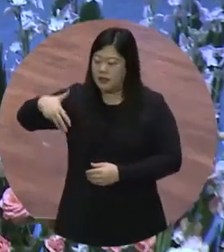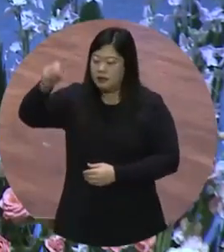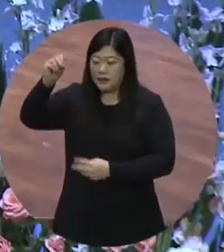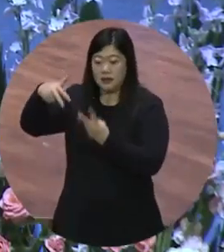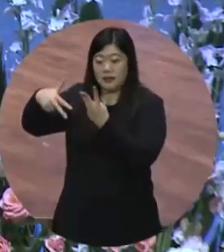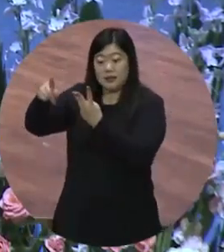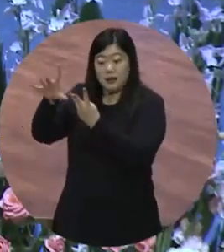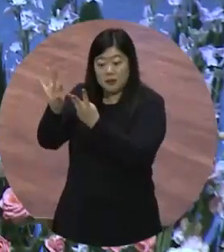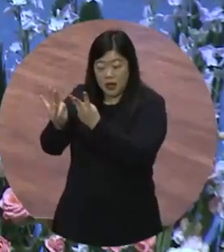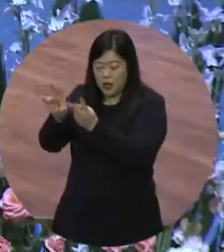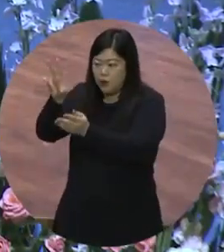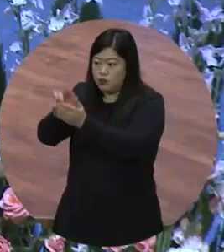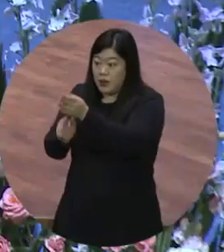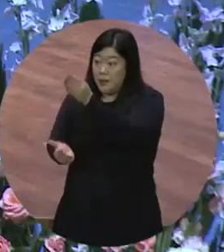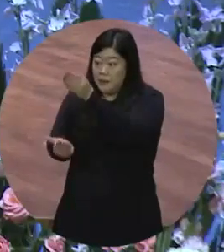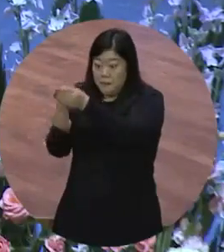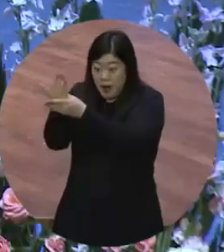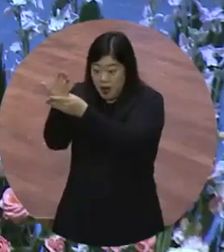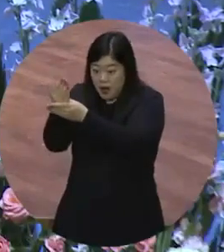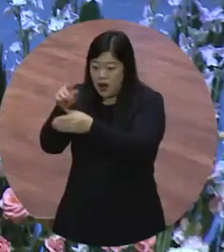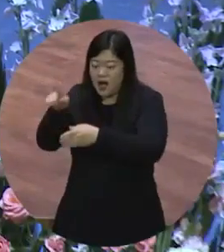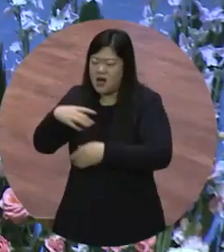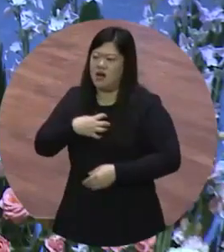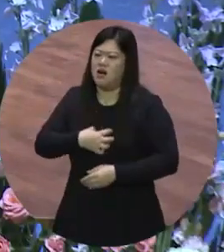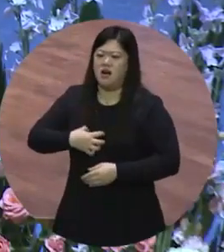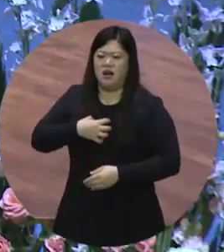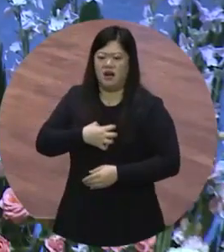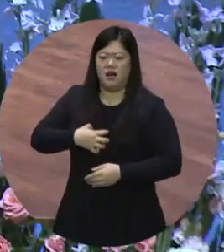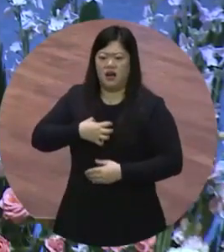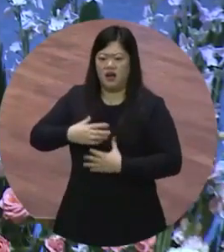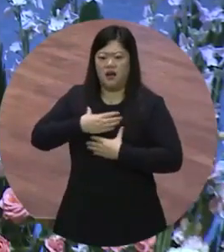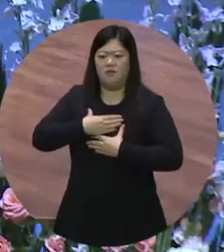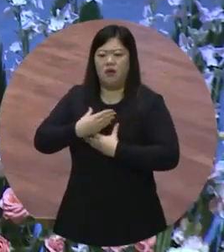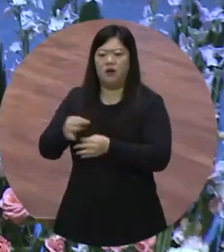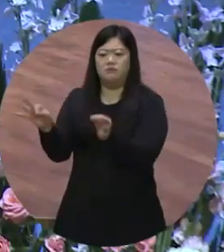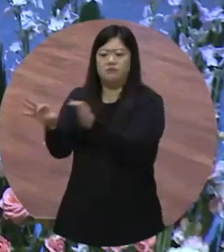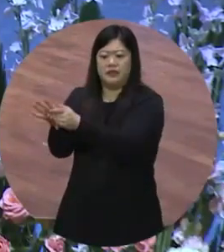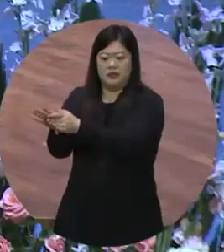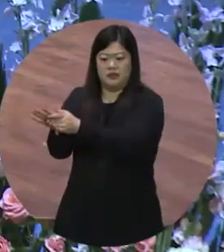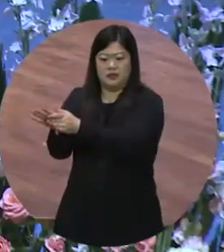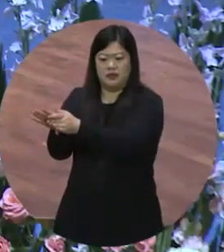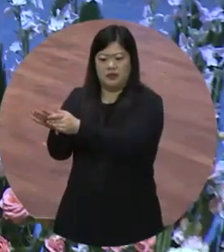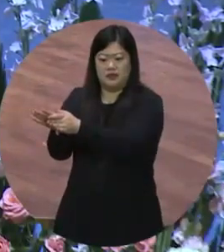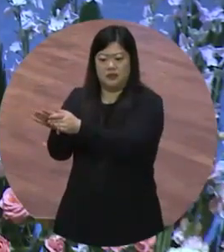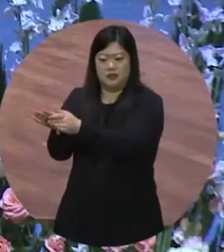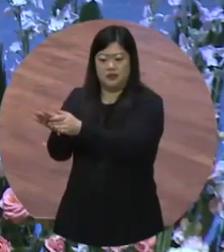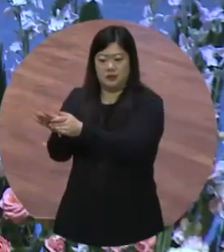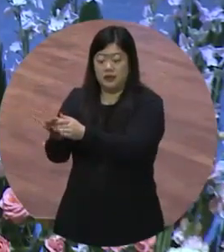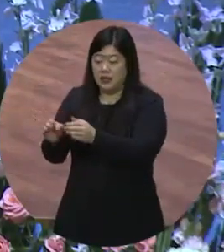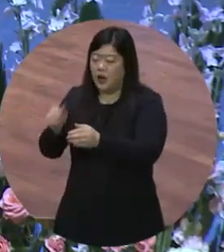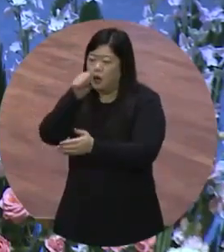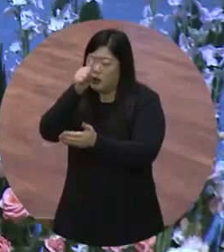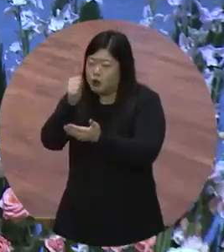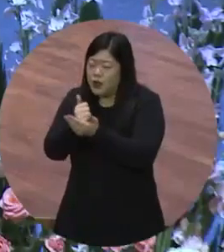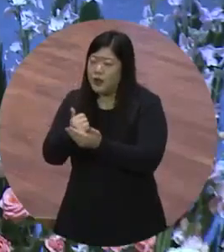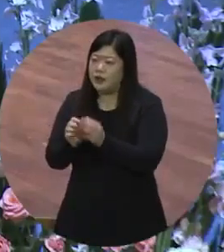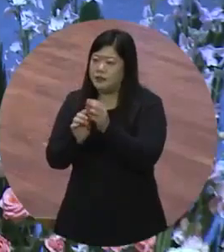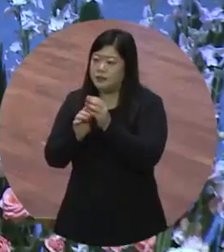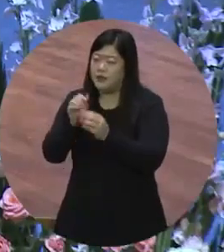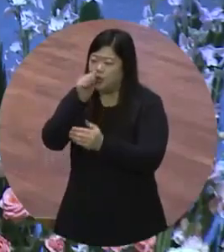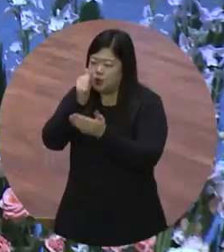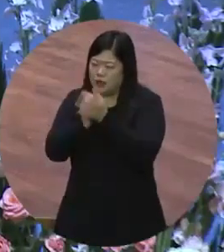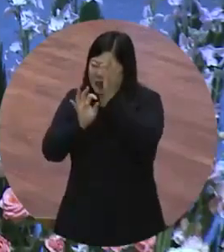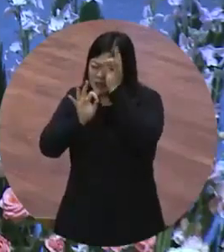현장에 하신 이 현장에서 영적인 삶이, 영적인 삶을 살려고